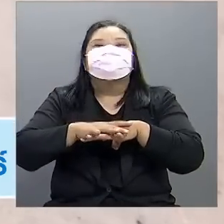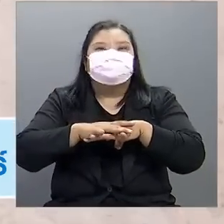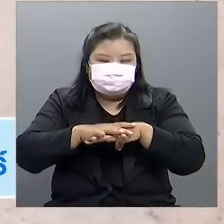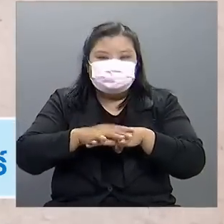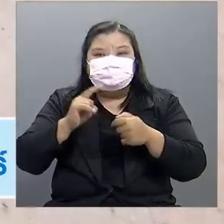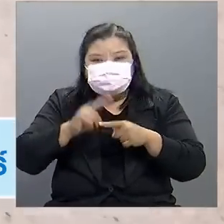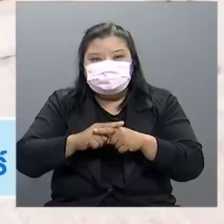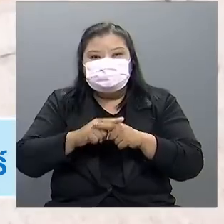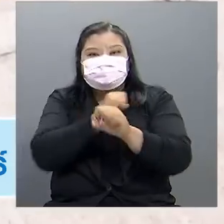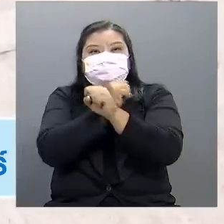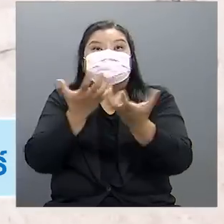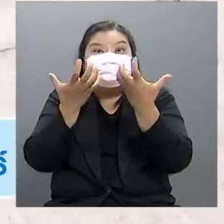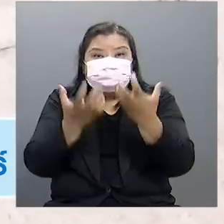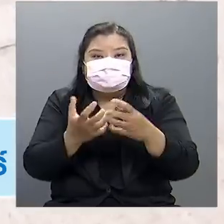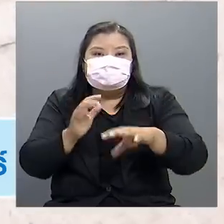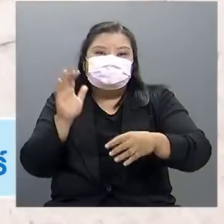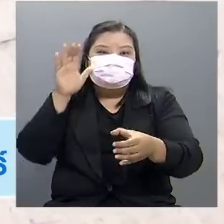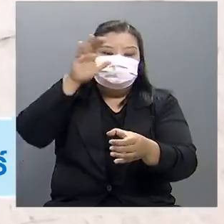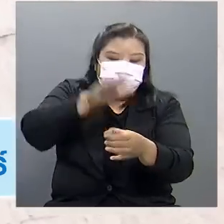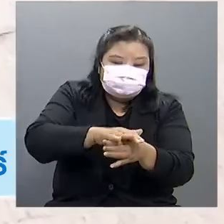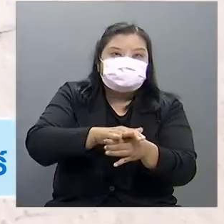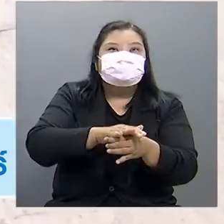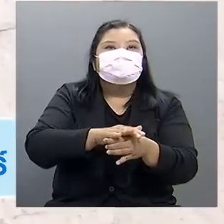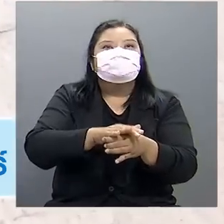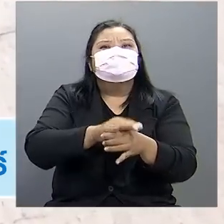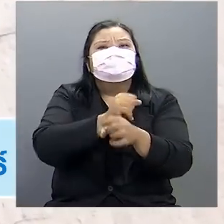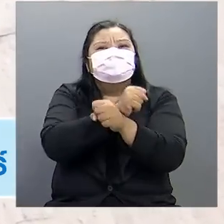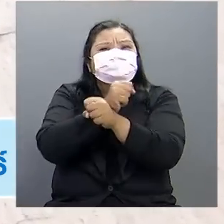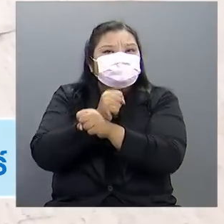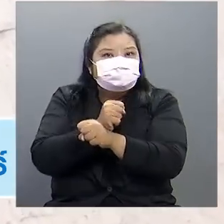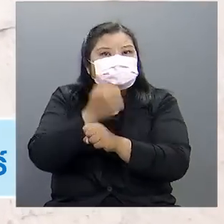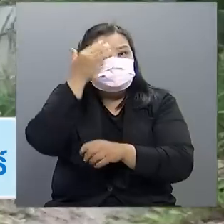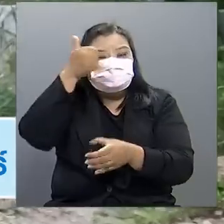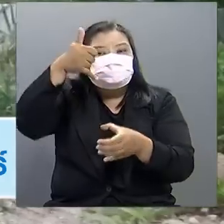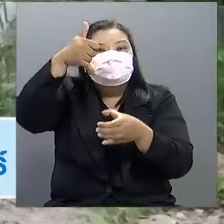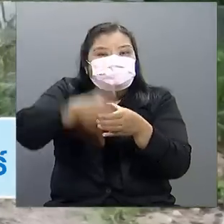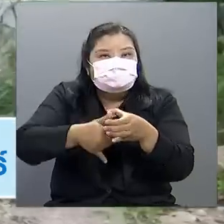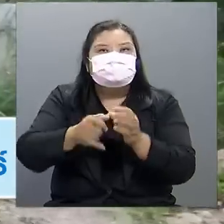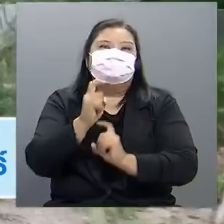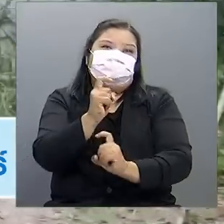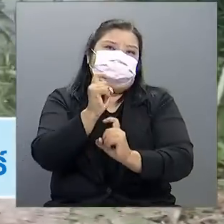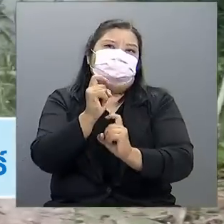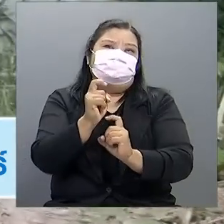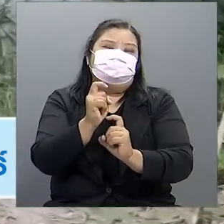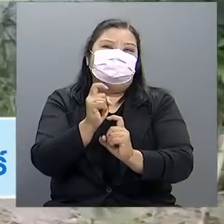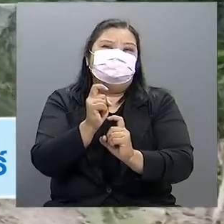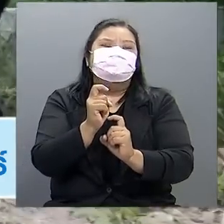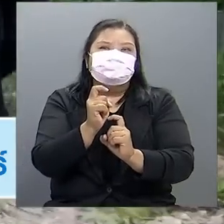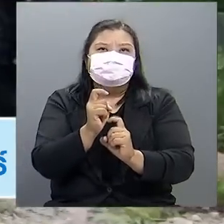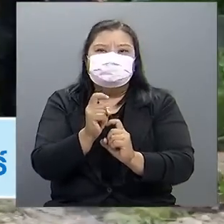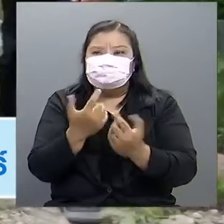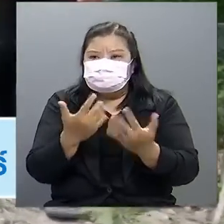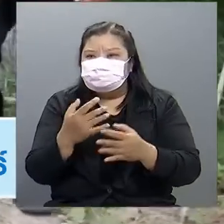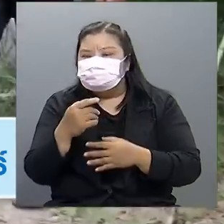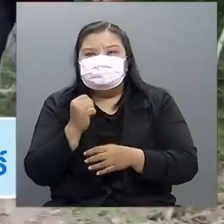ฝาปิดท่อก่อนชั่วคราวเพื่ป้กนอัตรายใหกัชอบ้านแลวก็ต้องเร่งทั้ง